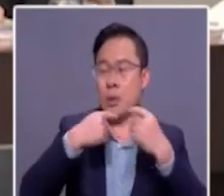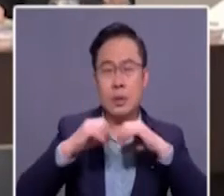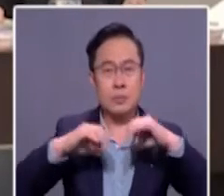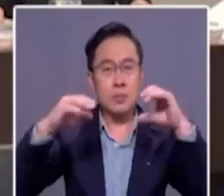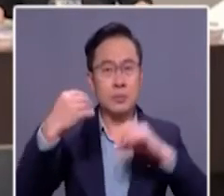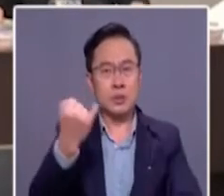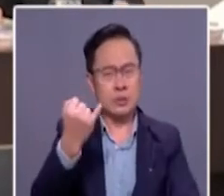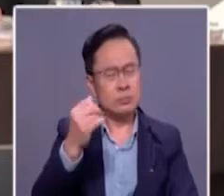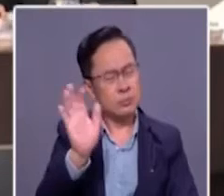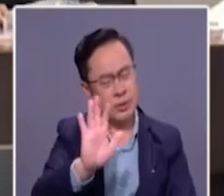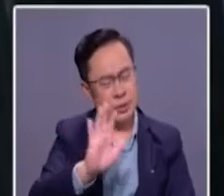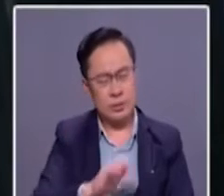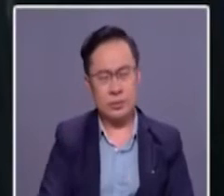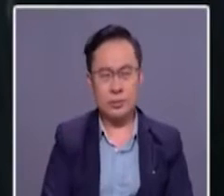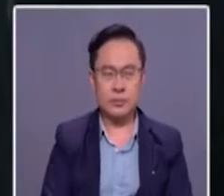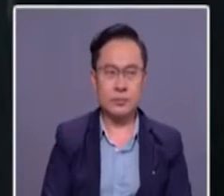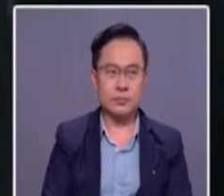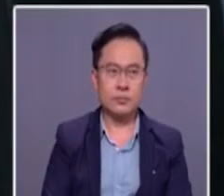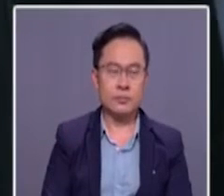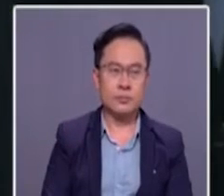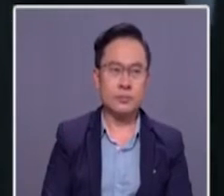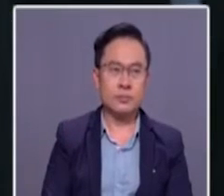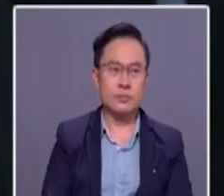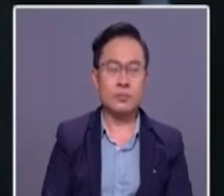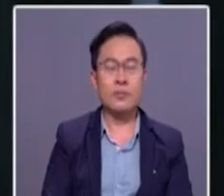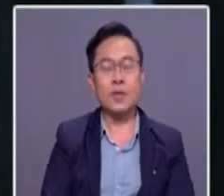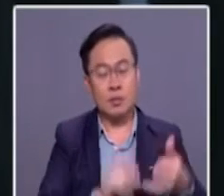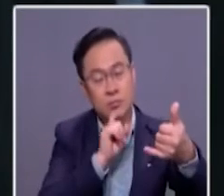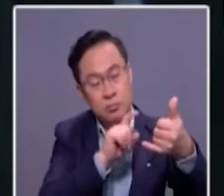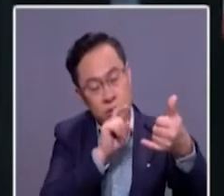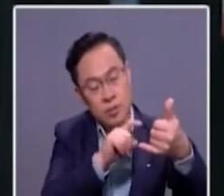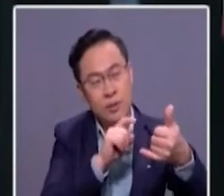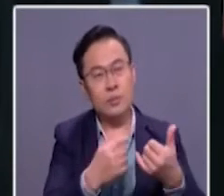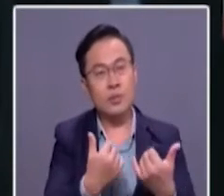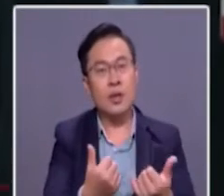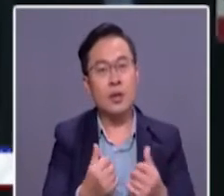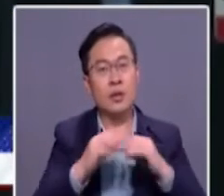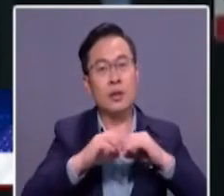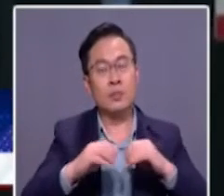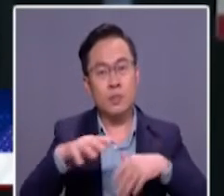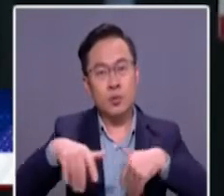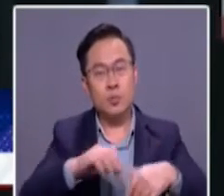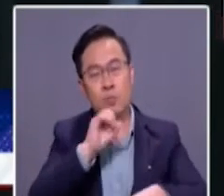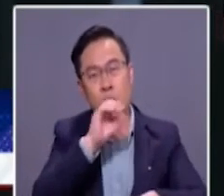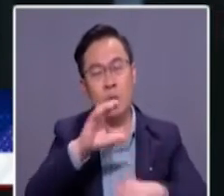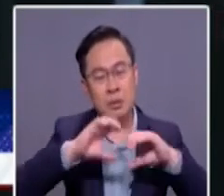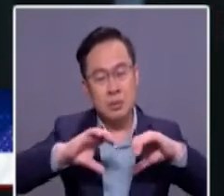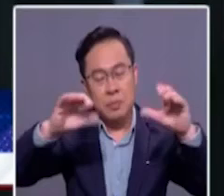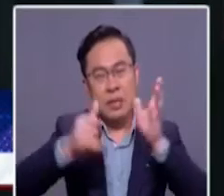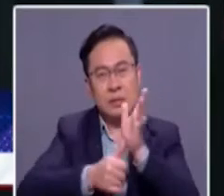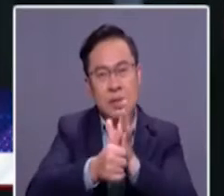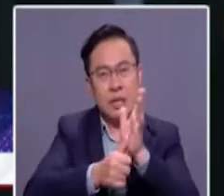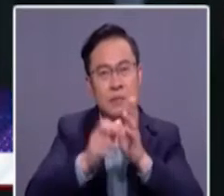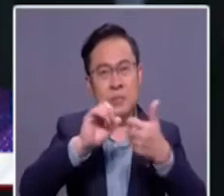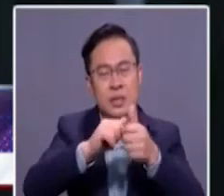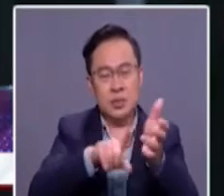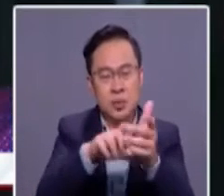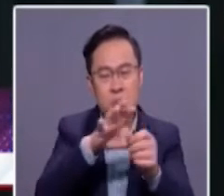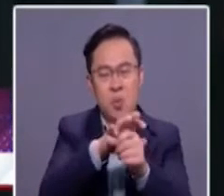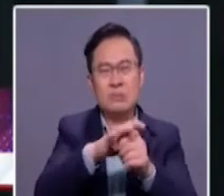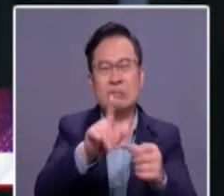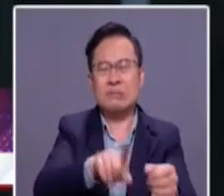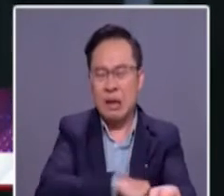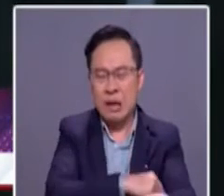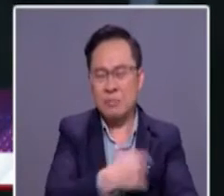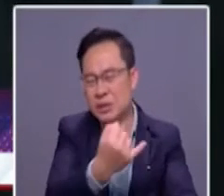ายละเอียดกันครับ ก็ตอนนี้มีหลายคนมองว่ารัฐบาลแก้ไขปัญหาเชื่องช้าตรงนี้ท่านอยากจะ